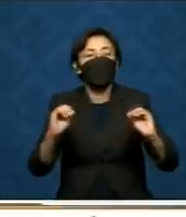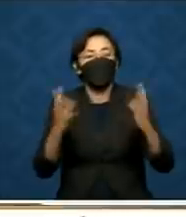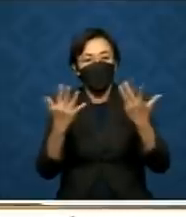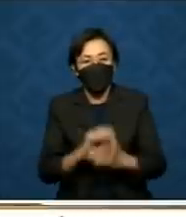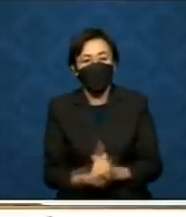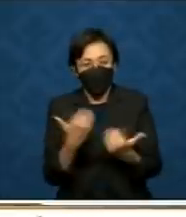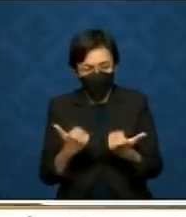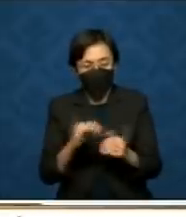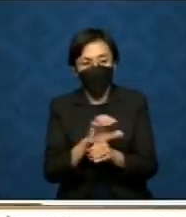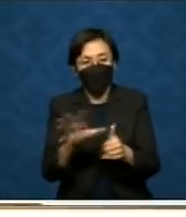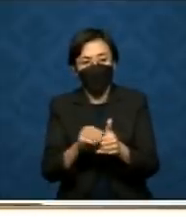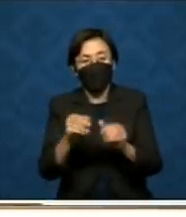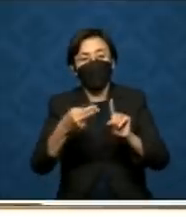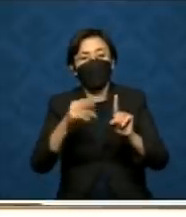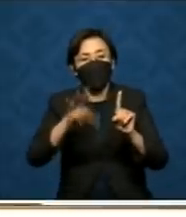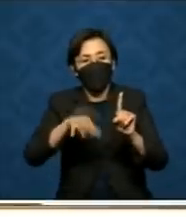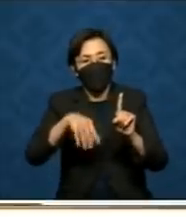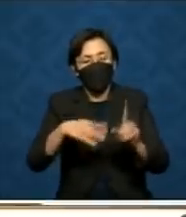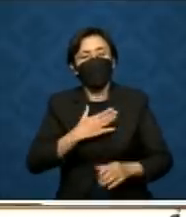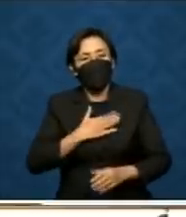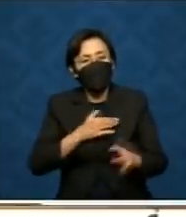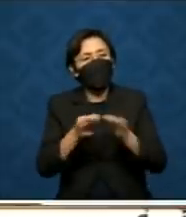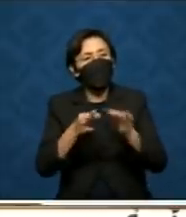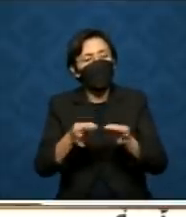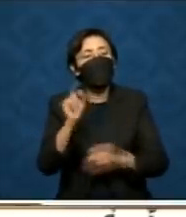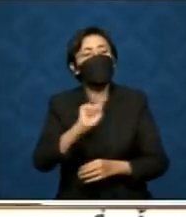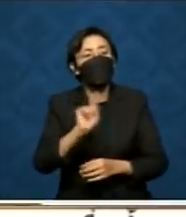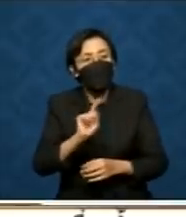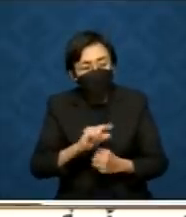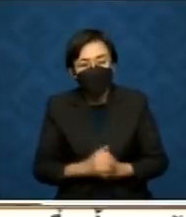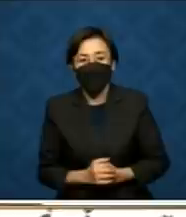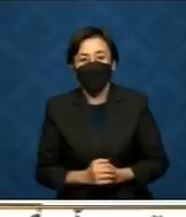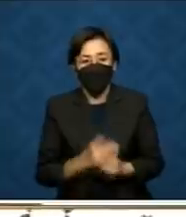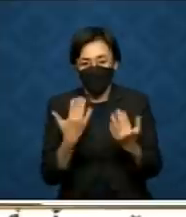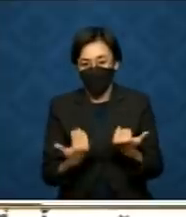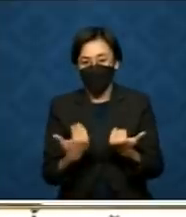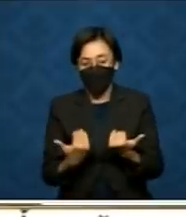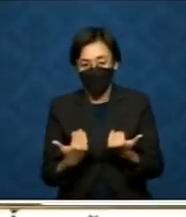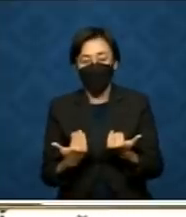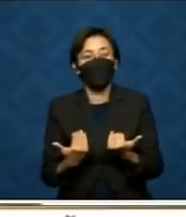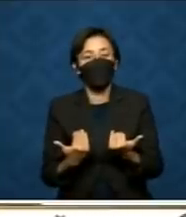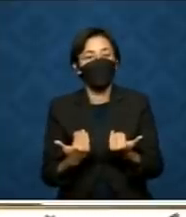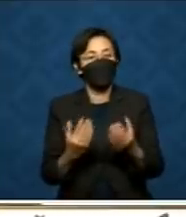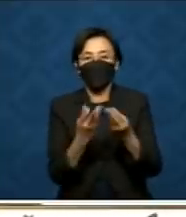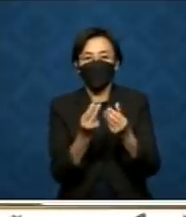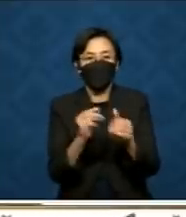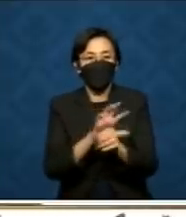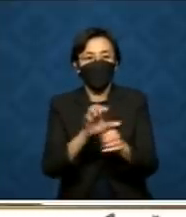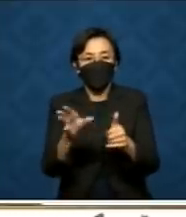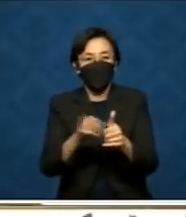ที่ 1 400บาทผมกำลังบอกอะไรครับกำลังบอกว่าวันนี้นี่ตัวเลขมันไม่ซื้อ